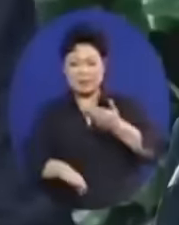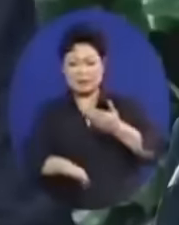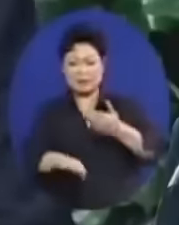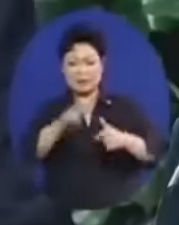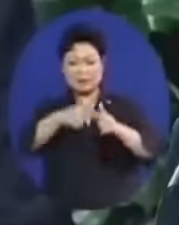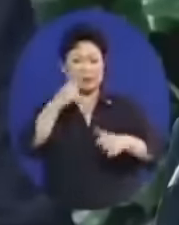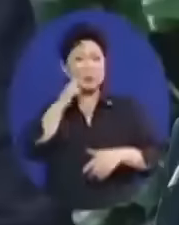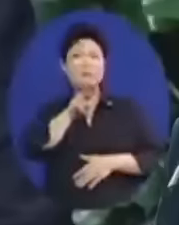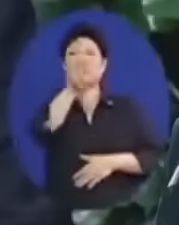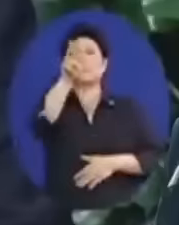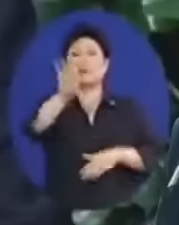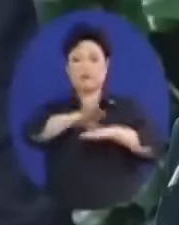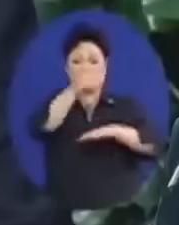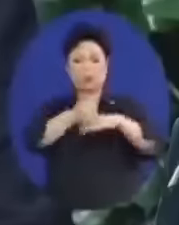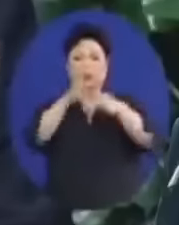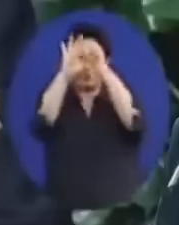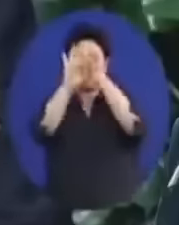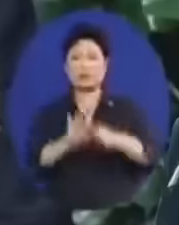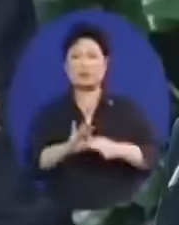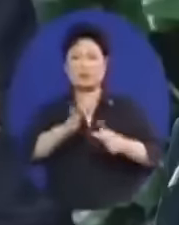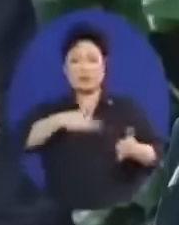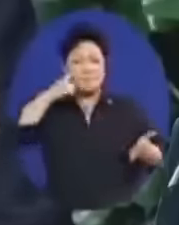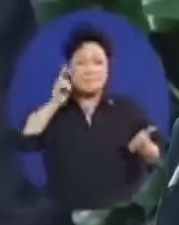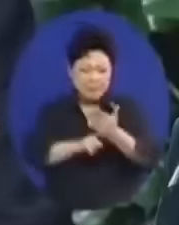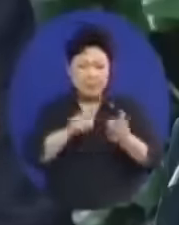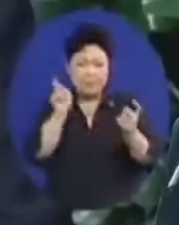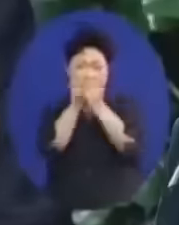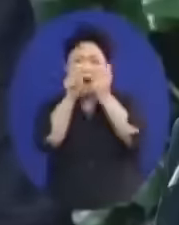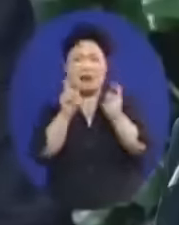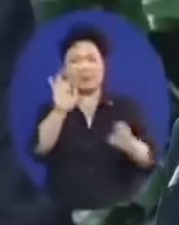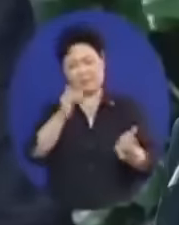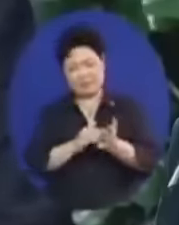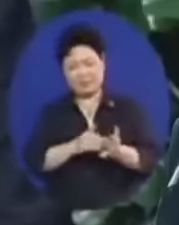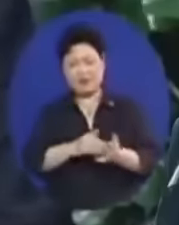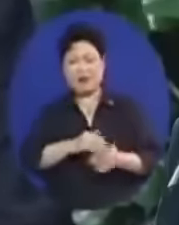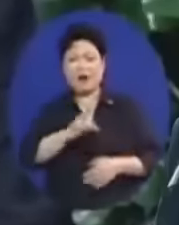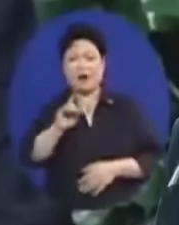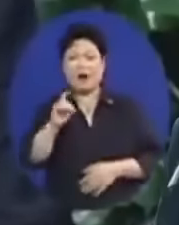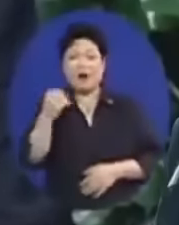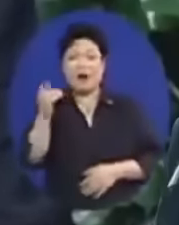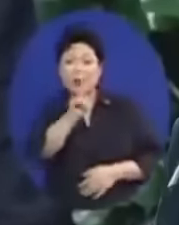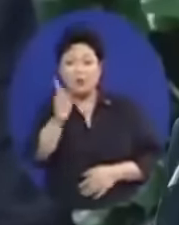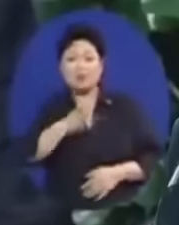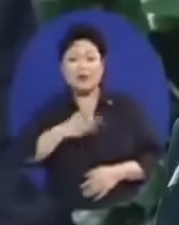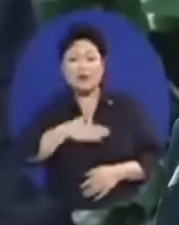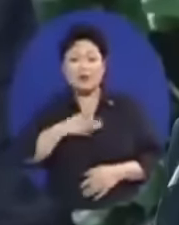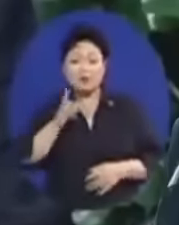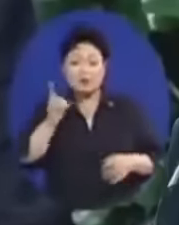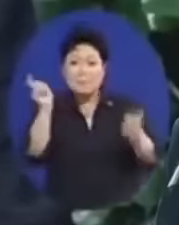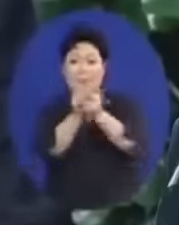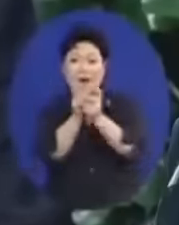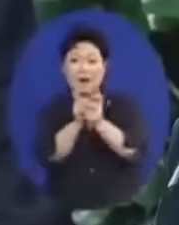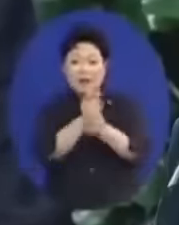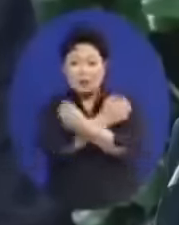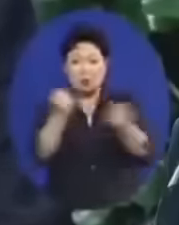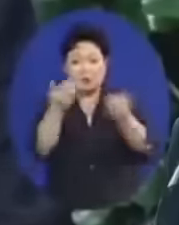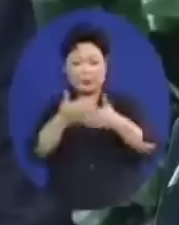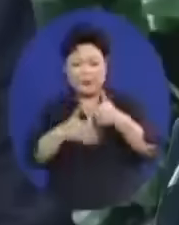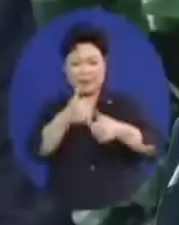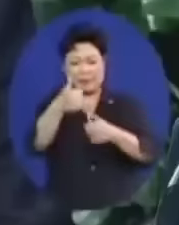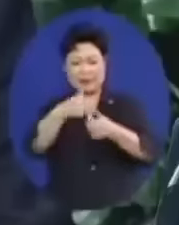쳐다보면 그리스도를 통해서 나를 찾게 되는 것입니다. 어떤 나를 찾느냐? 용서받아 하나님의